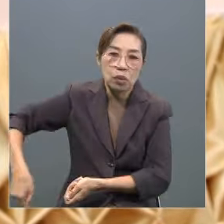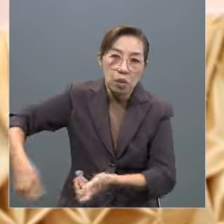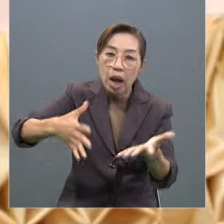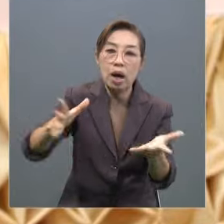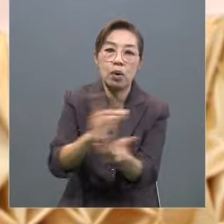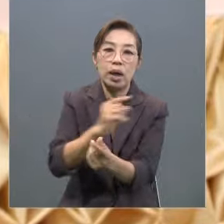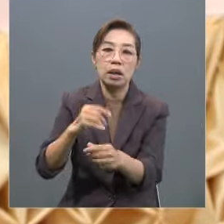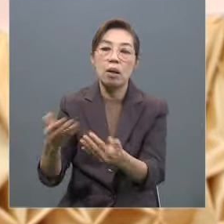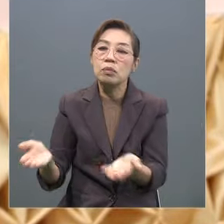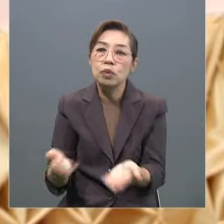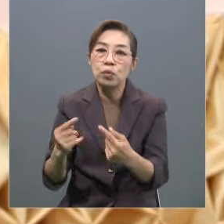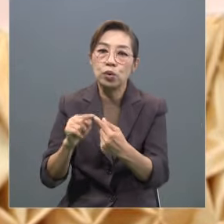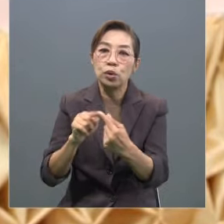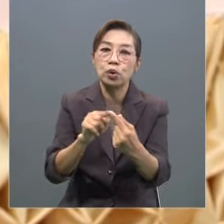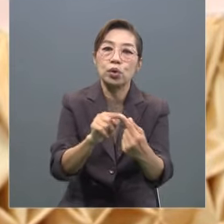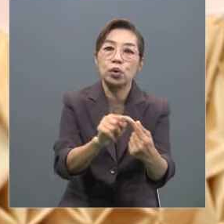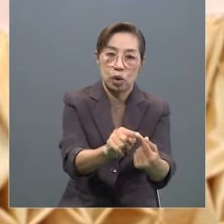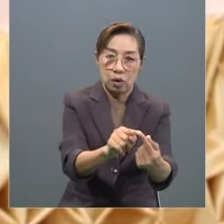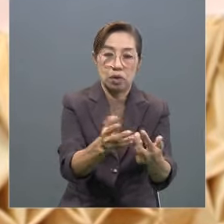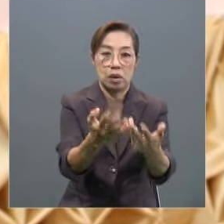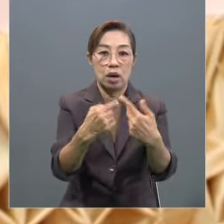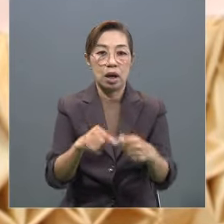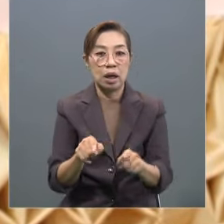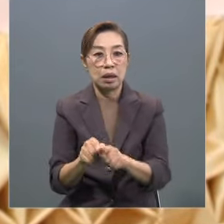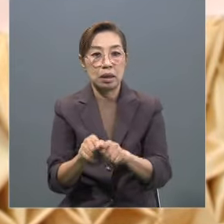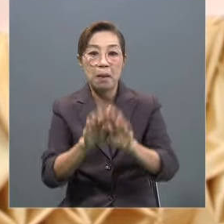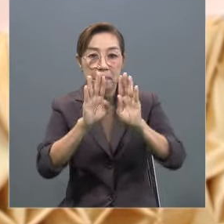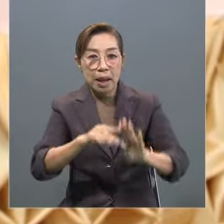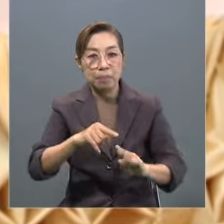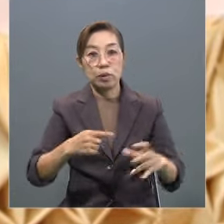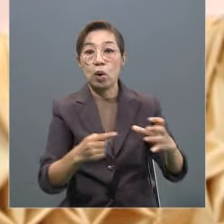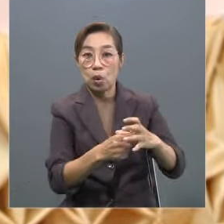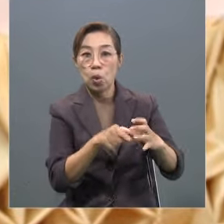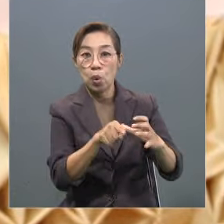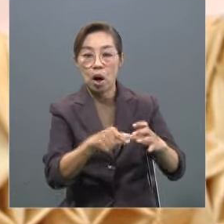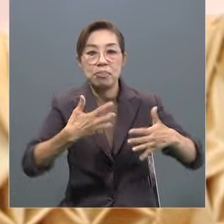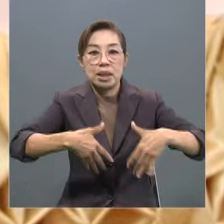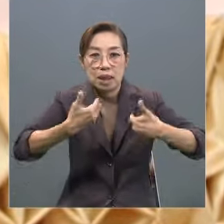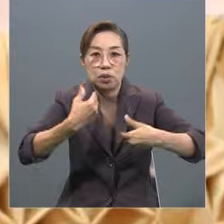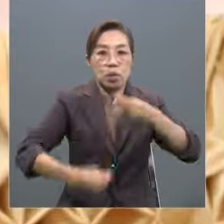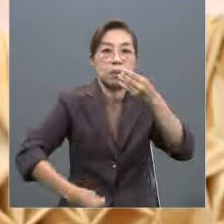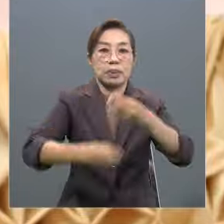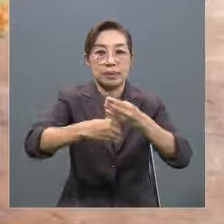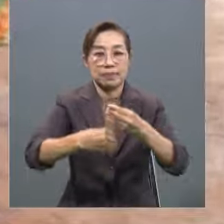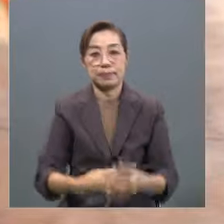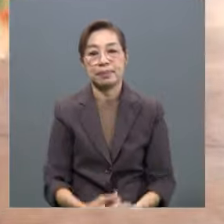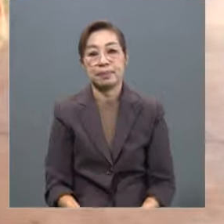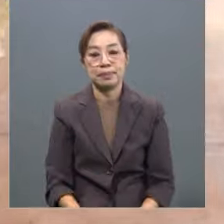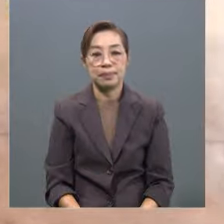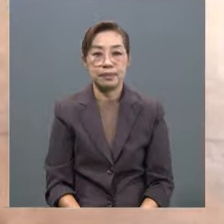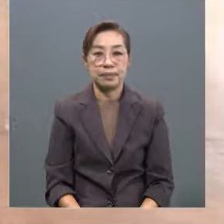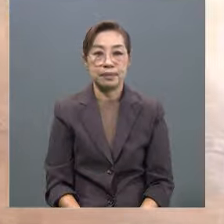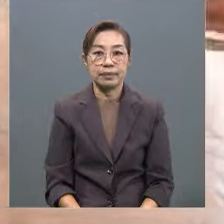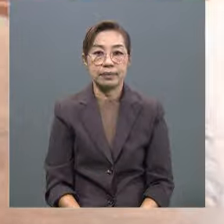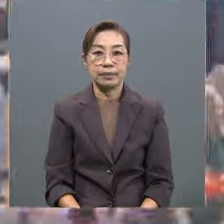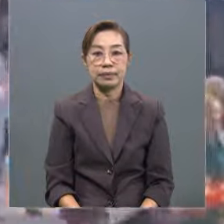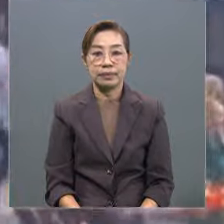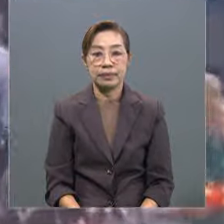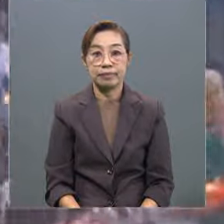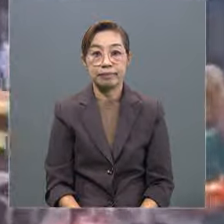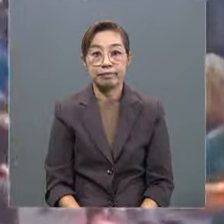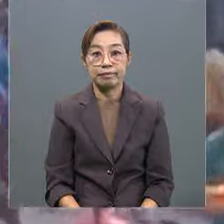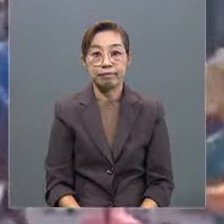นธรรมเรื่องประเพณีสงกรานต์รวมถึงไม่ทิ้งความเป็นพัทยาก็คือมีความสนุกสนานด้วยนะครับ ก็อย่าง